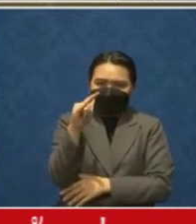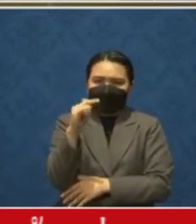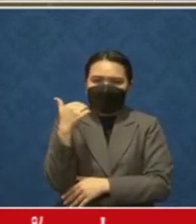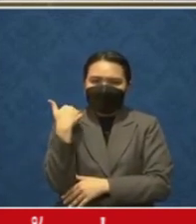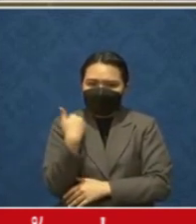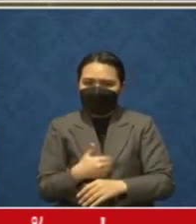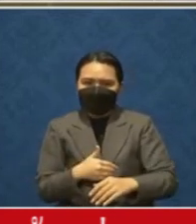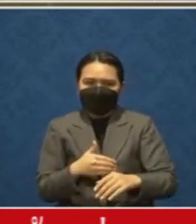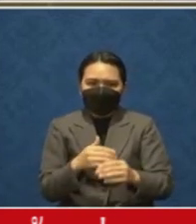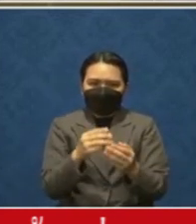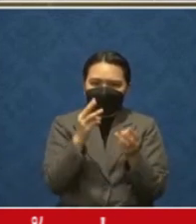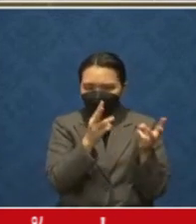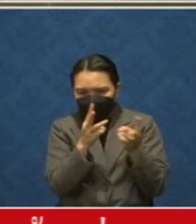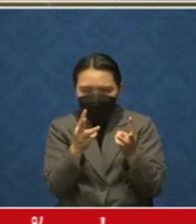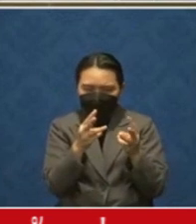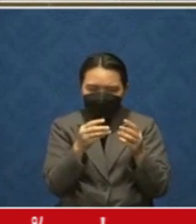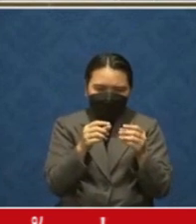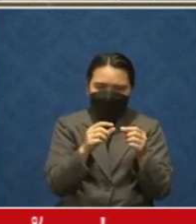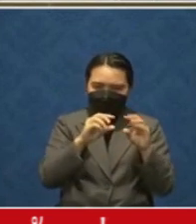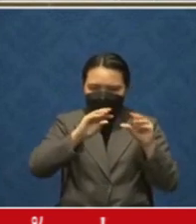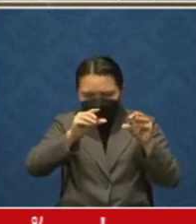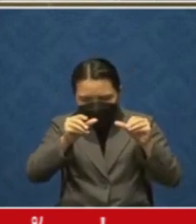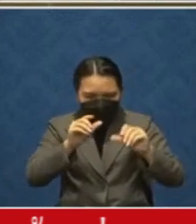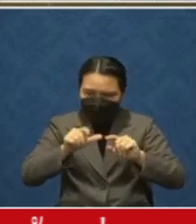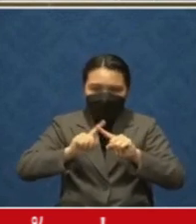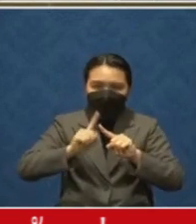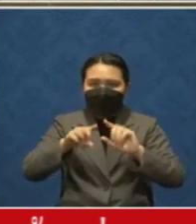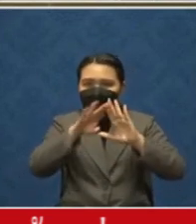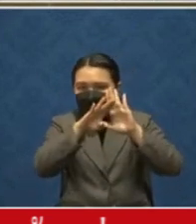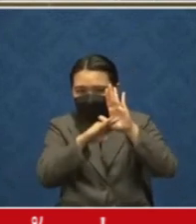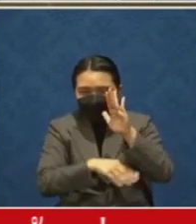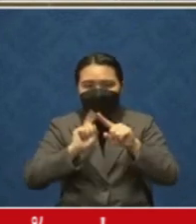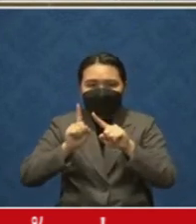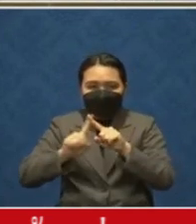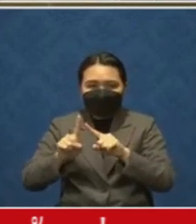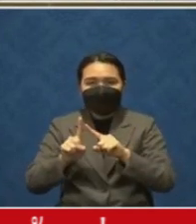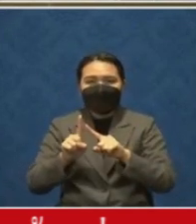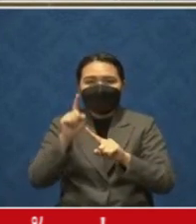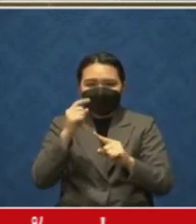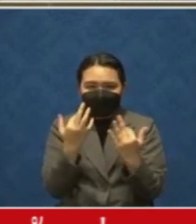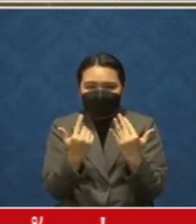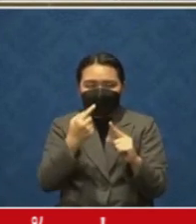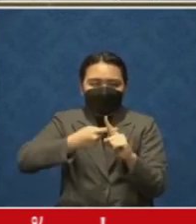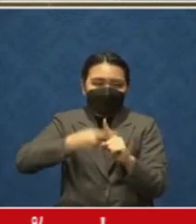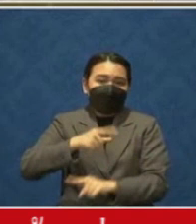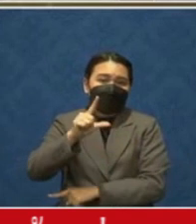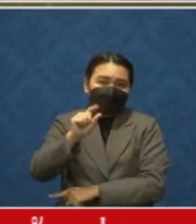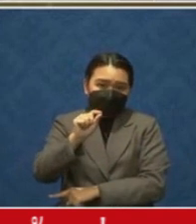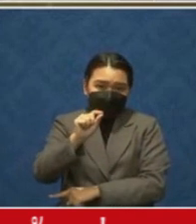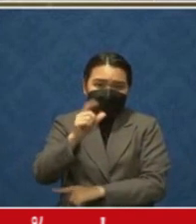ทธศาสตร์ที่ต้องมีขั้นตอนต่างๆมากมายนะครับที่จะต้องผ่านสภาคองเกรสต้องใช้เวลาอีกไม่ต่ำกว่า20เดือน